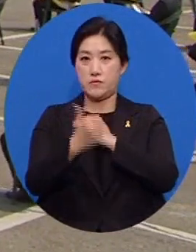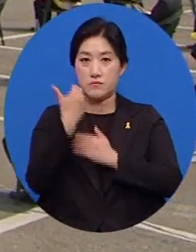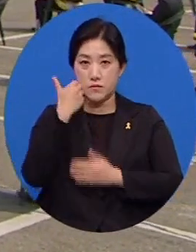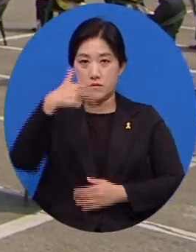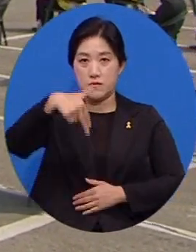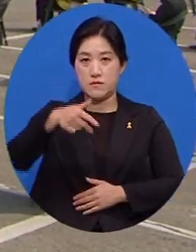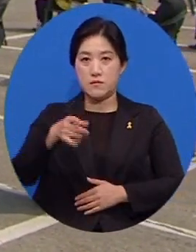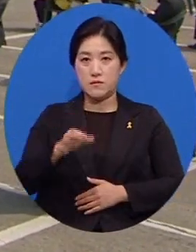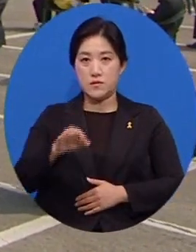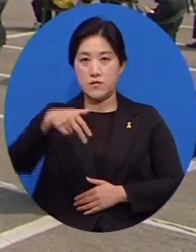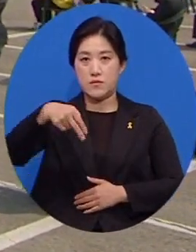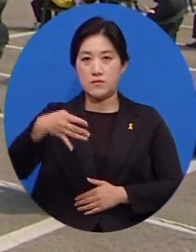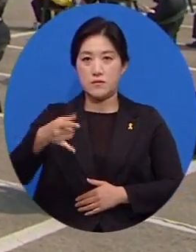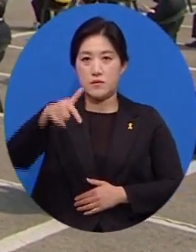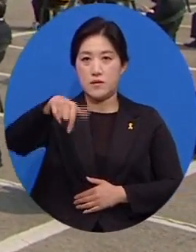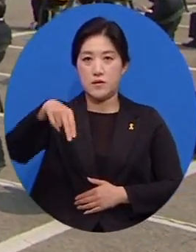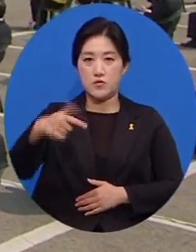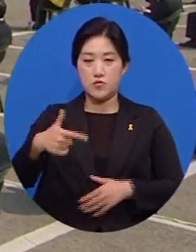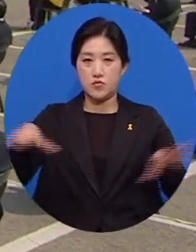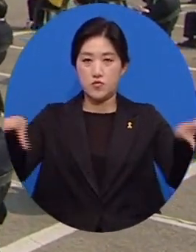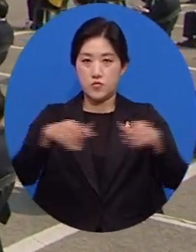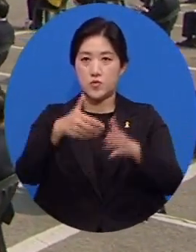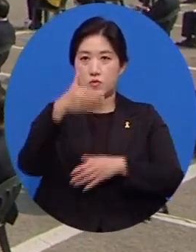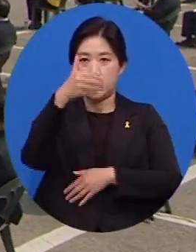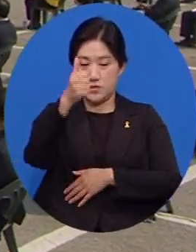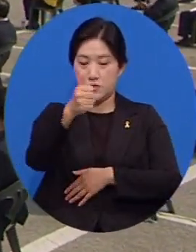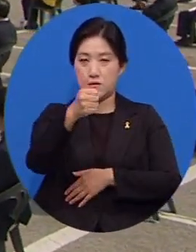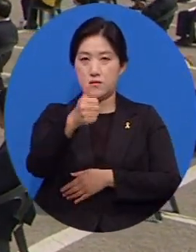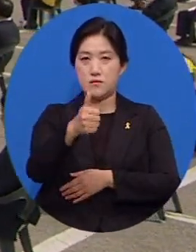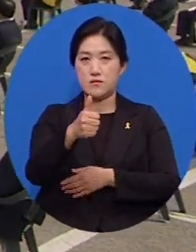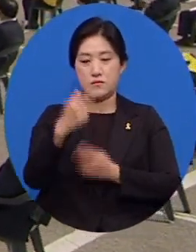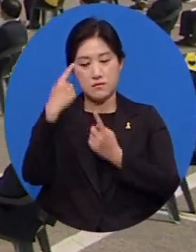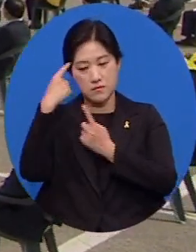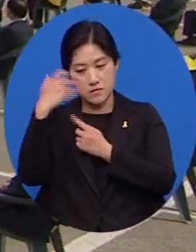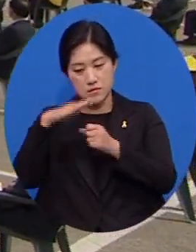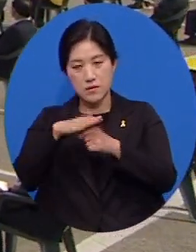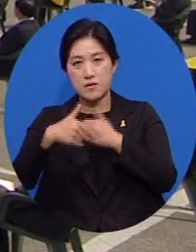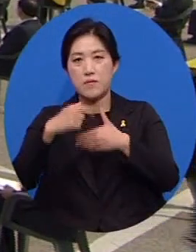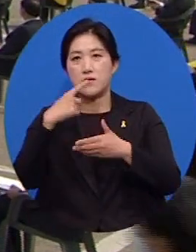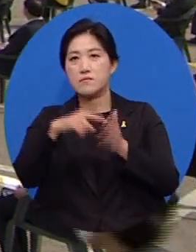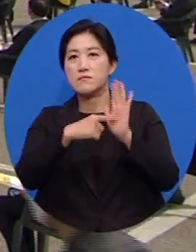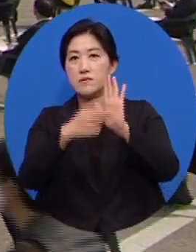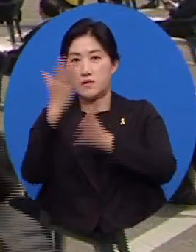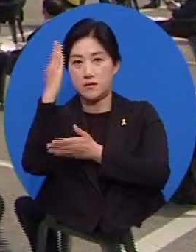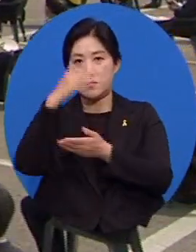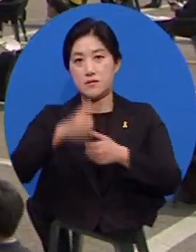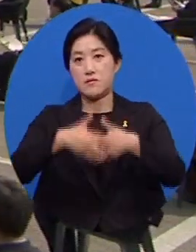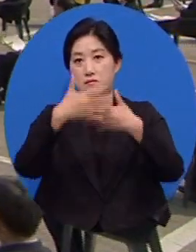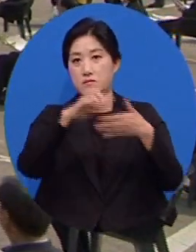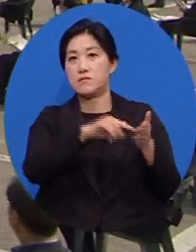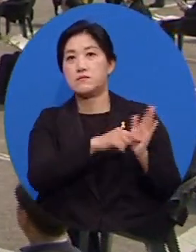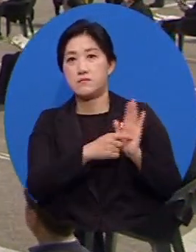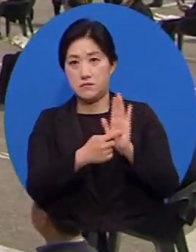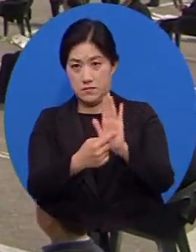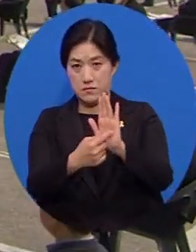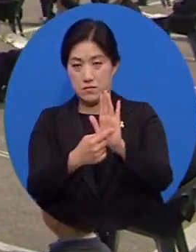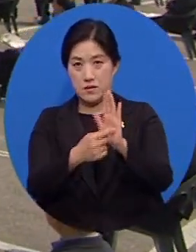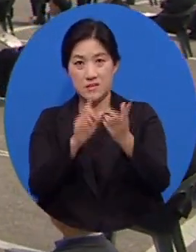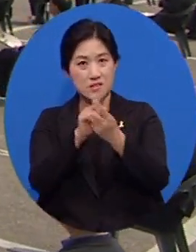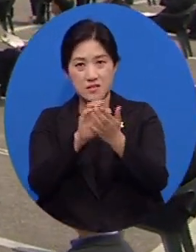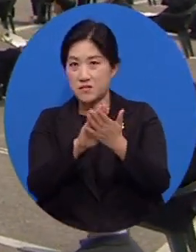정세균 국무총리께서 추도 영상을 보내오셨습니다. 정세균 국무총리 추도사를